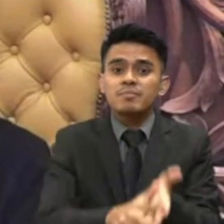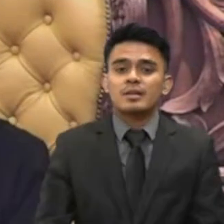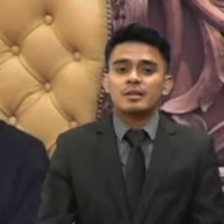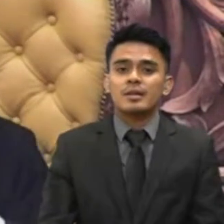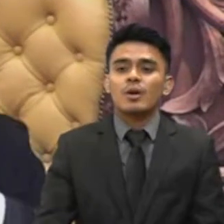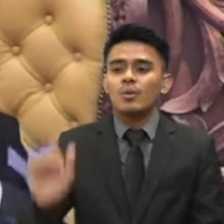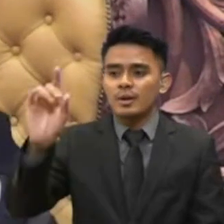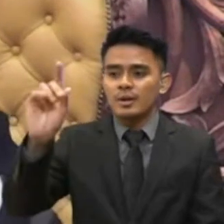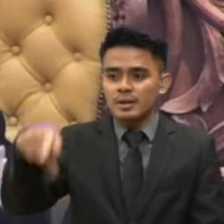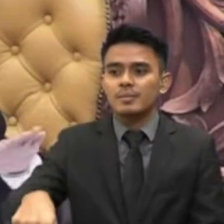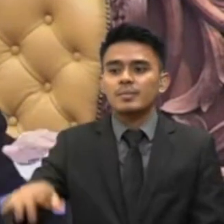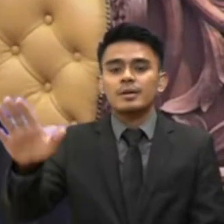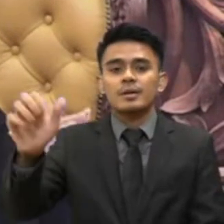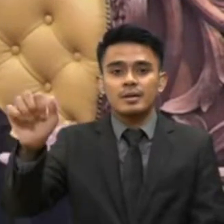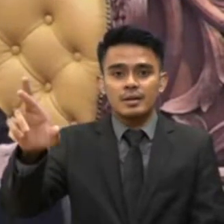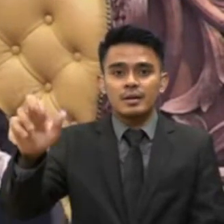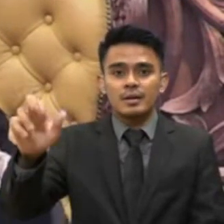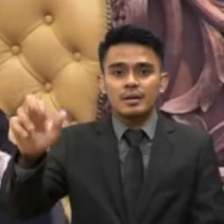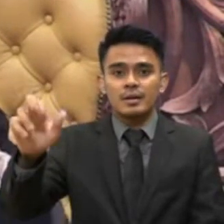pribadi